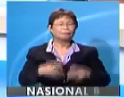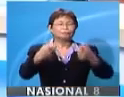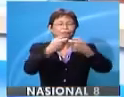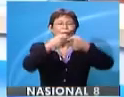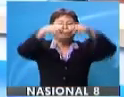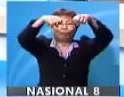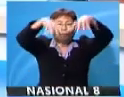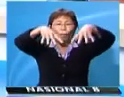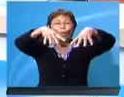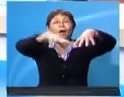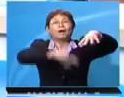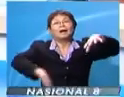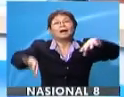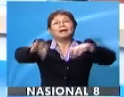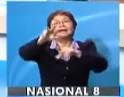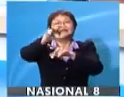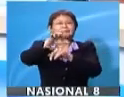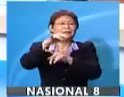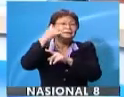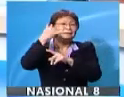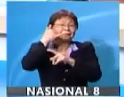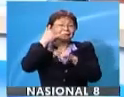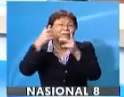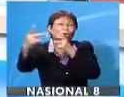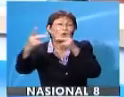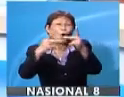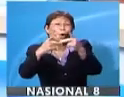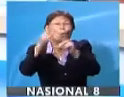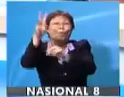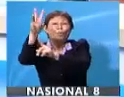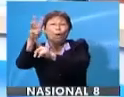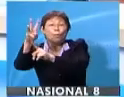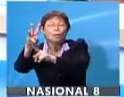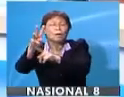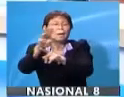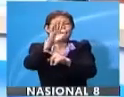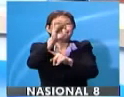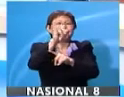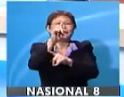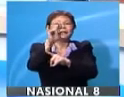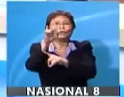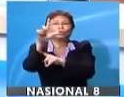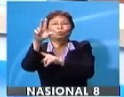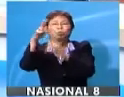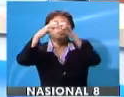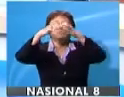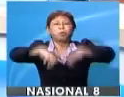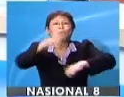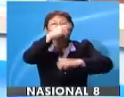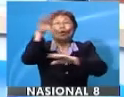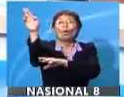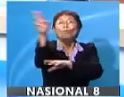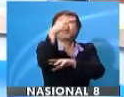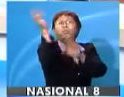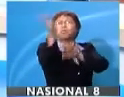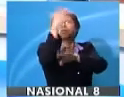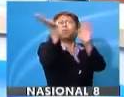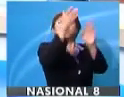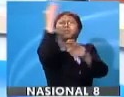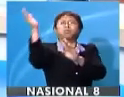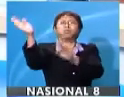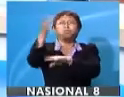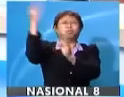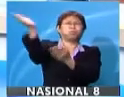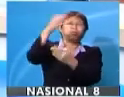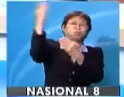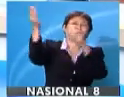Bekalan elektrik serta liputan telekomunikasi di daerah Tatau Bintulu hampir lumpuh berikutan ribut yang melanda awal pagi tadi. Ribut